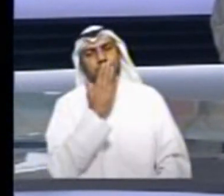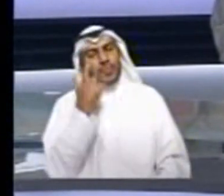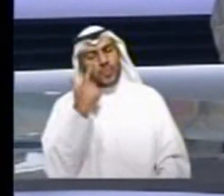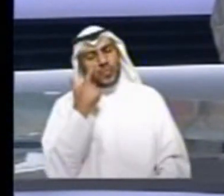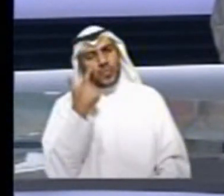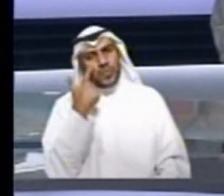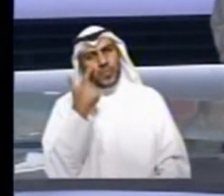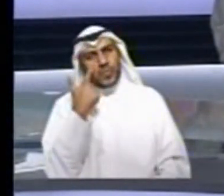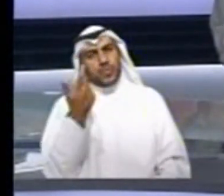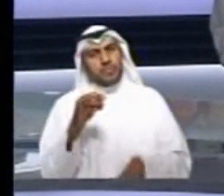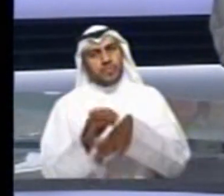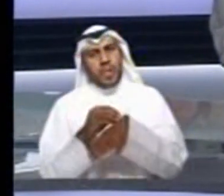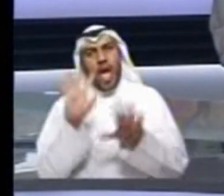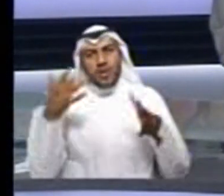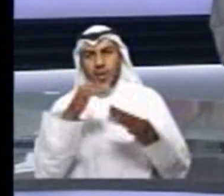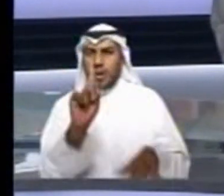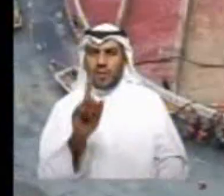في القنوات الرسمية.